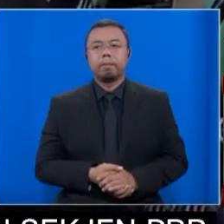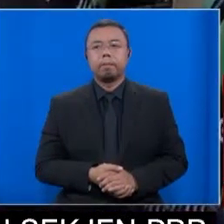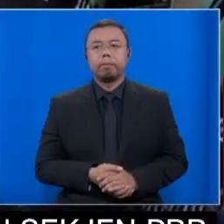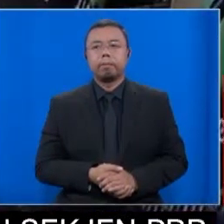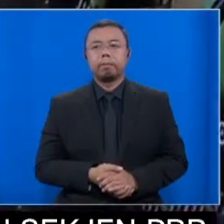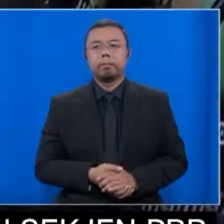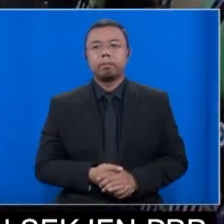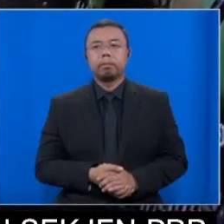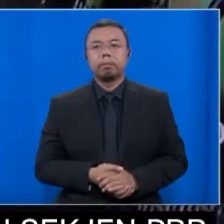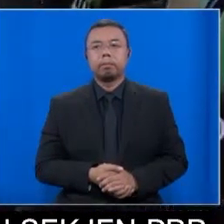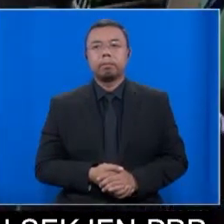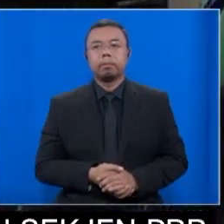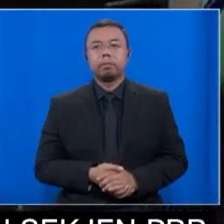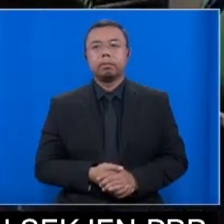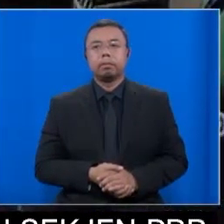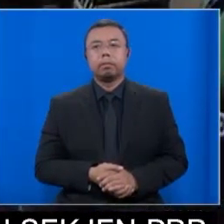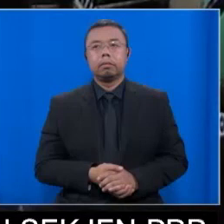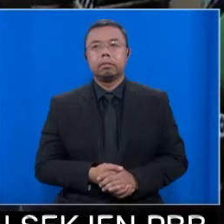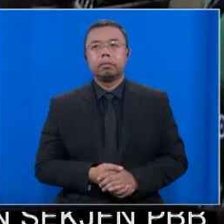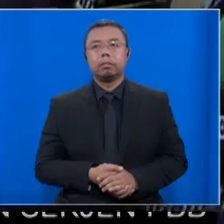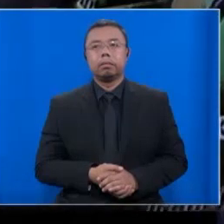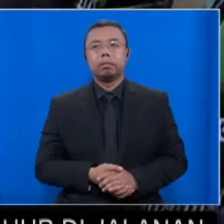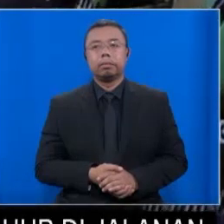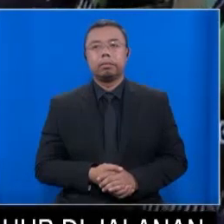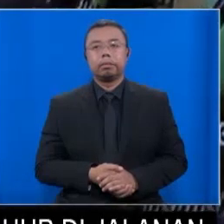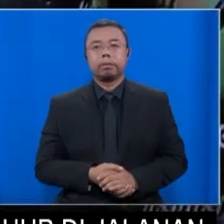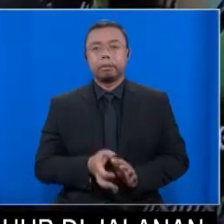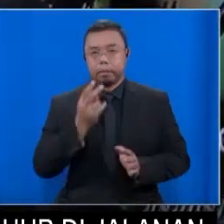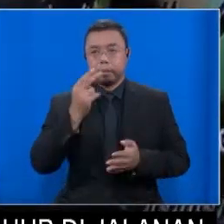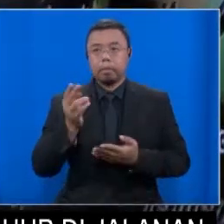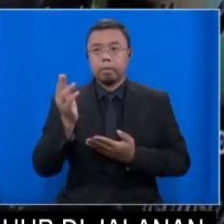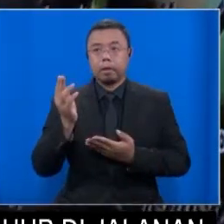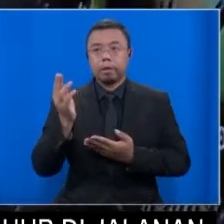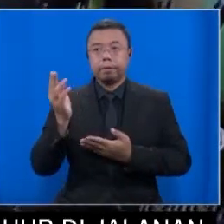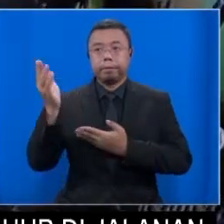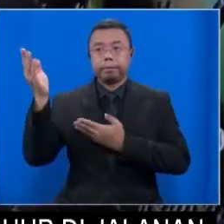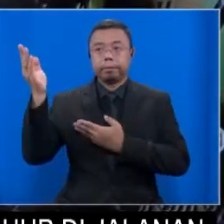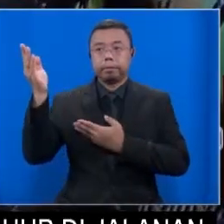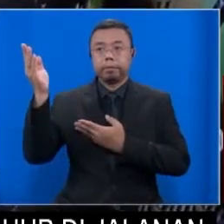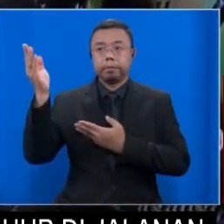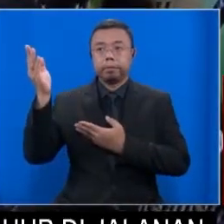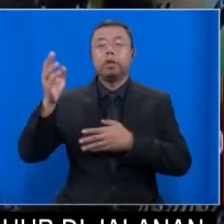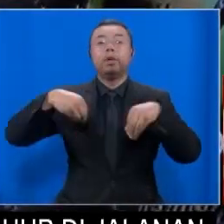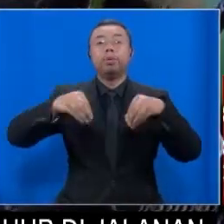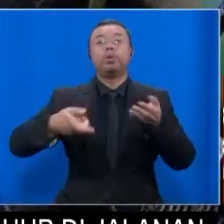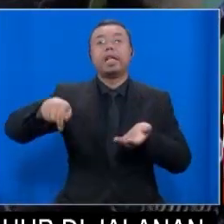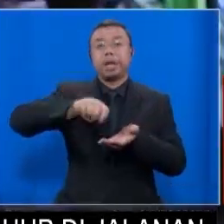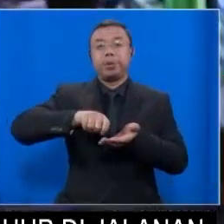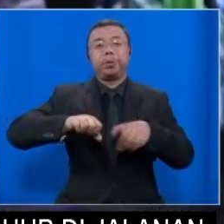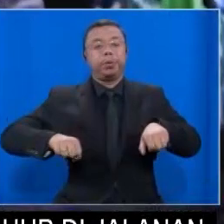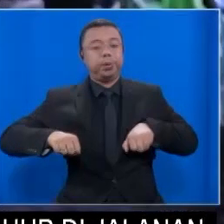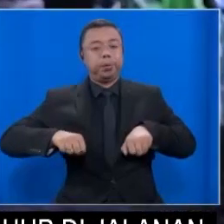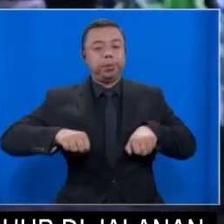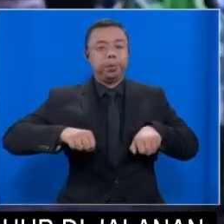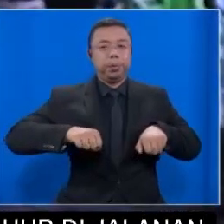Nah, ini ibunya masuk. Pelakunya dulu masuk. Sekarang ibunya yang masuk. Seorang pedagang sayur keliling menjadi korban